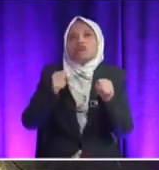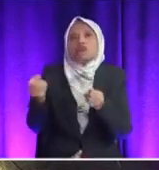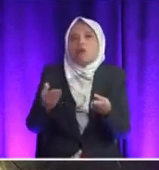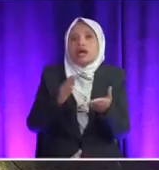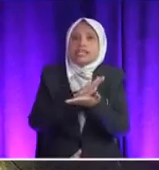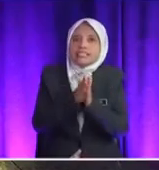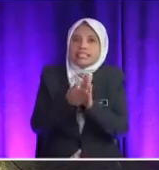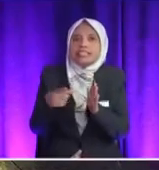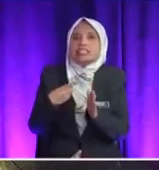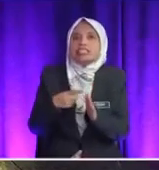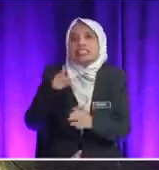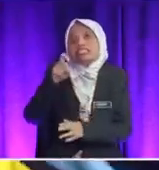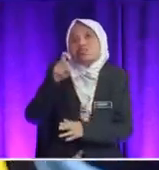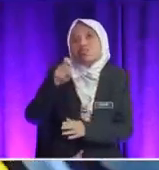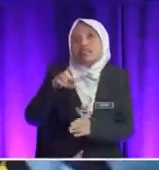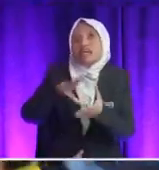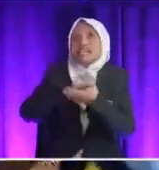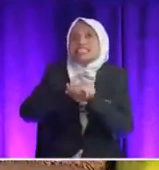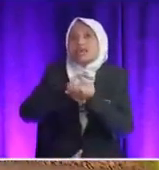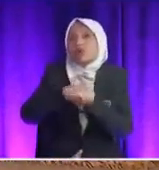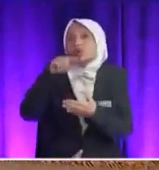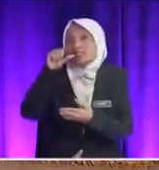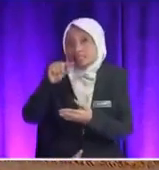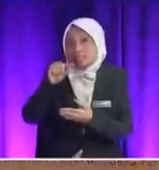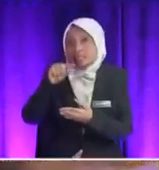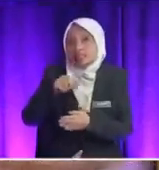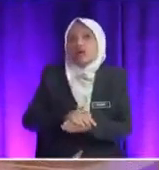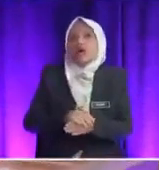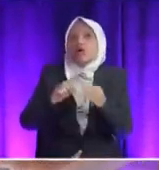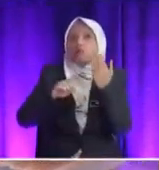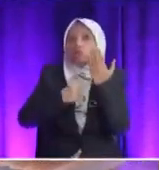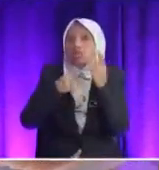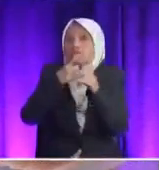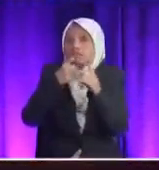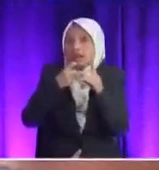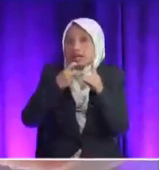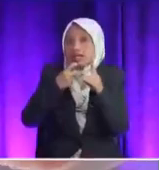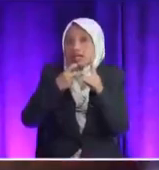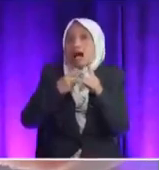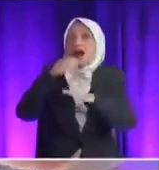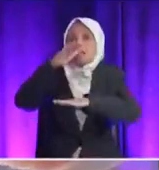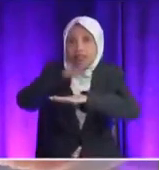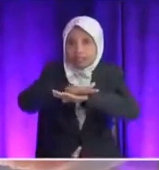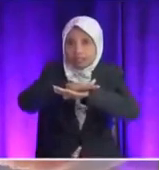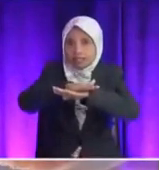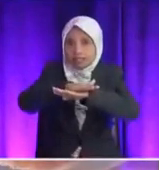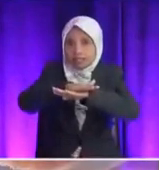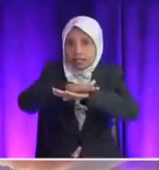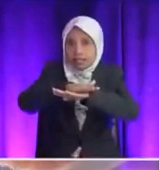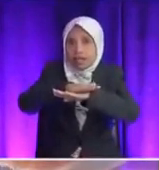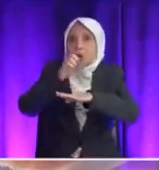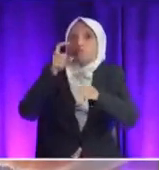Hei sembuhkan redatas batu tadi nggak gitu barumu lebih bawah sabun akan jatuh Oggy